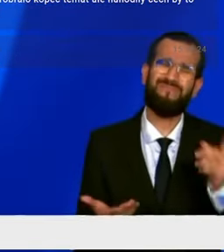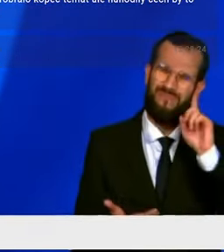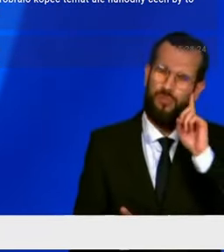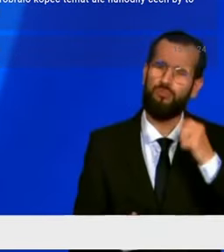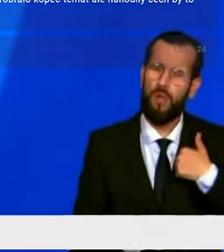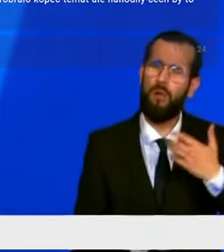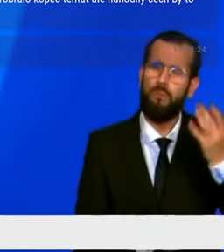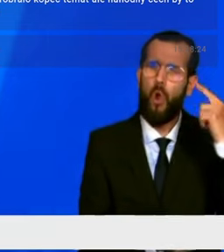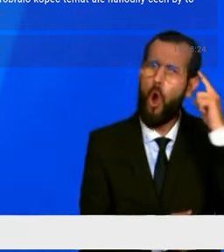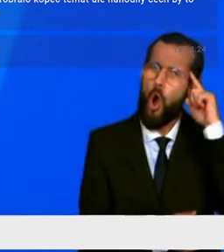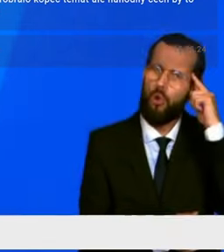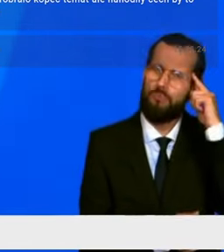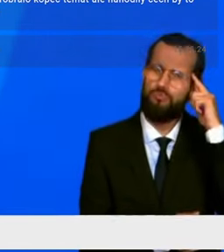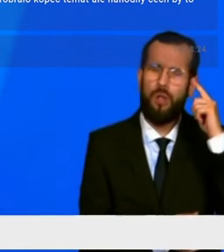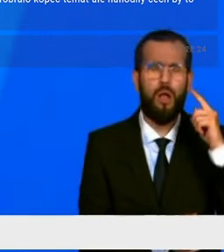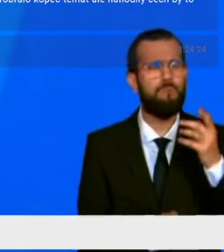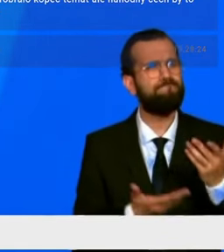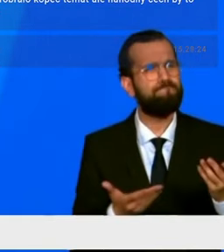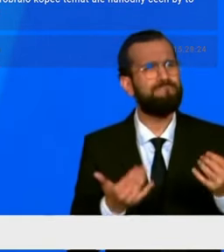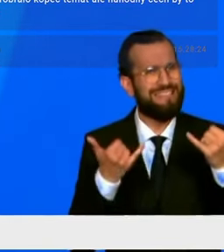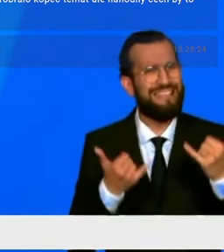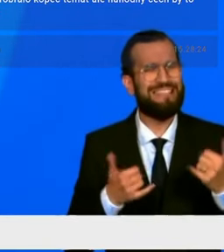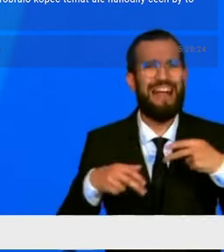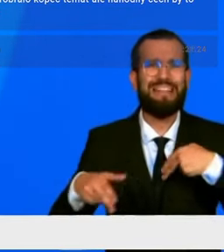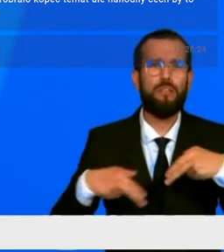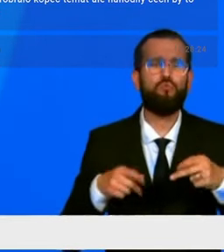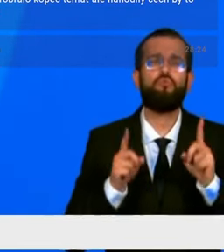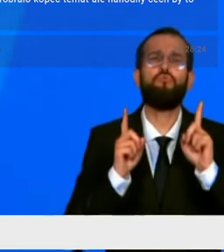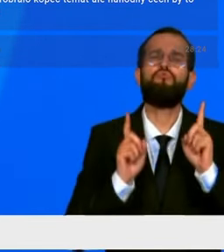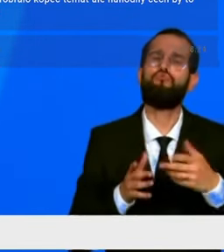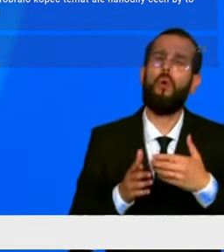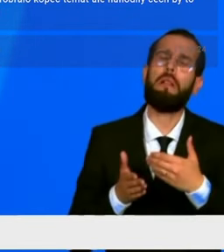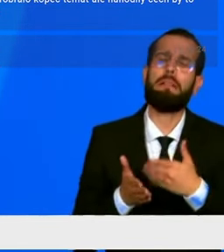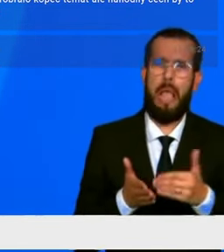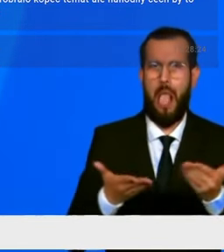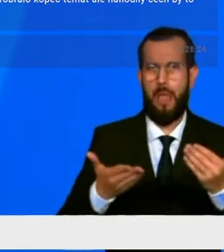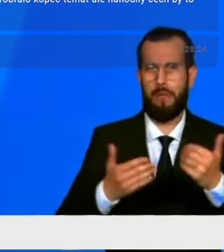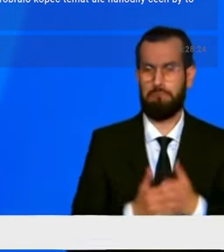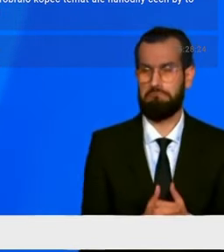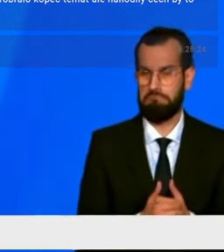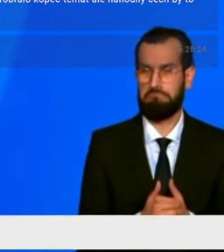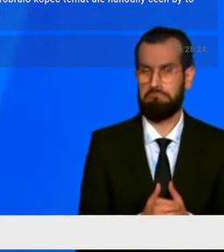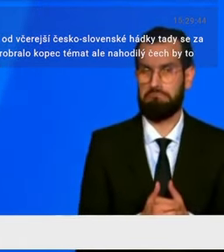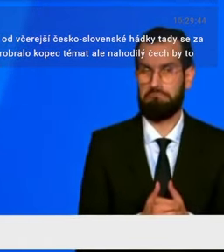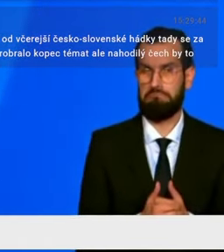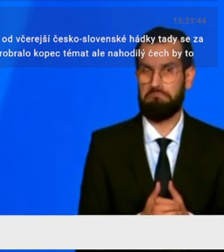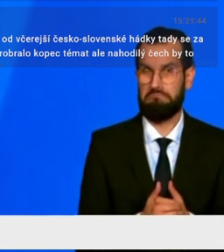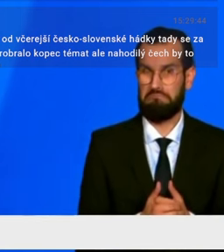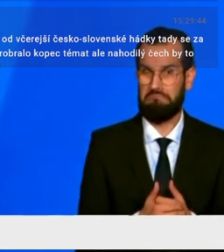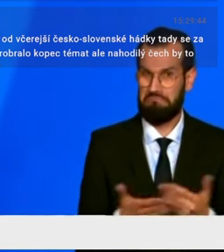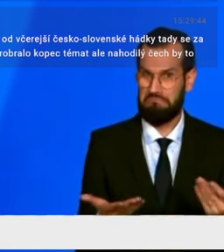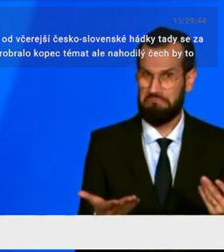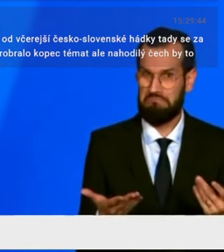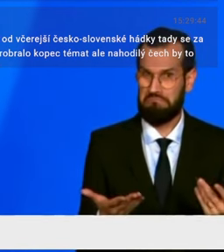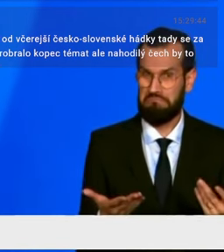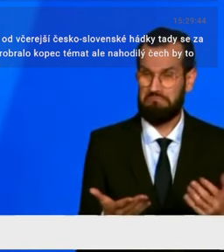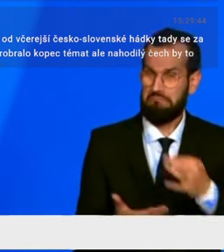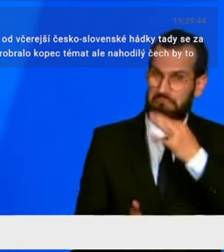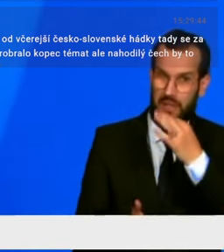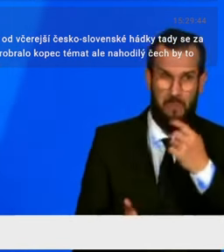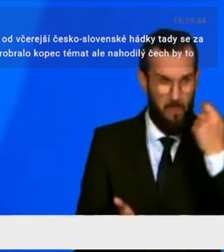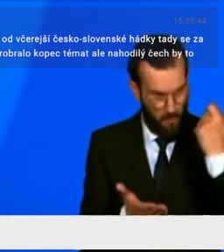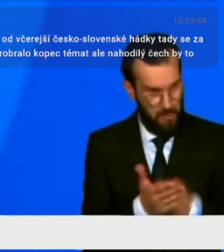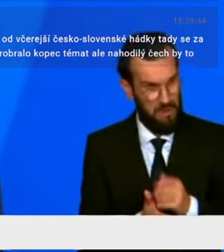rozmýšľal pán Korčok ako dnes sa K tejto debate postaviť či vôbec má význam súperiť s tým vašim